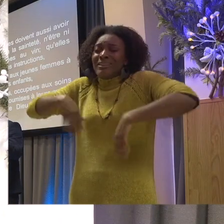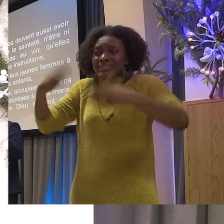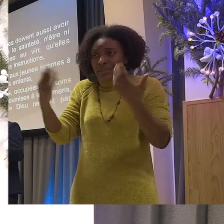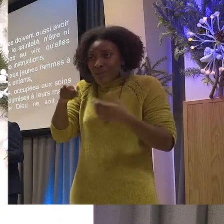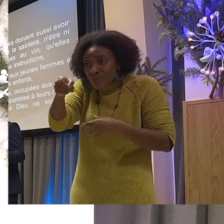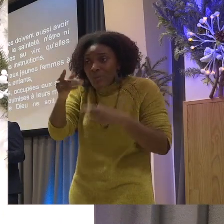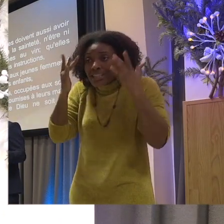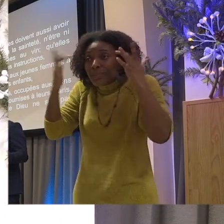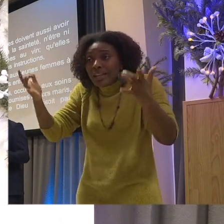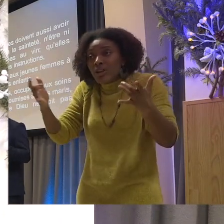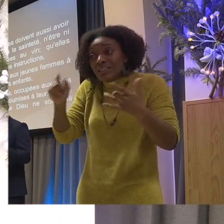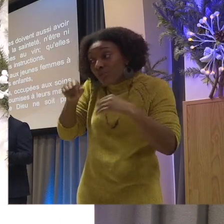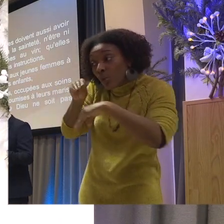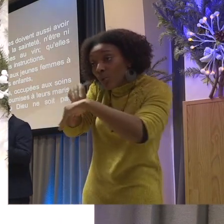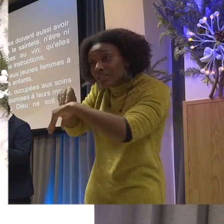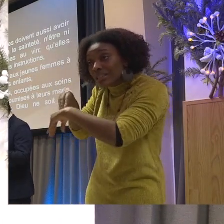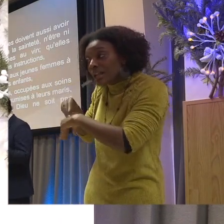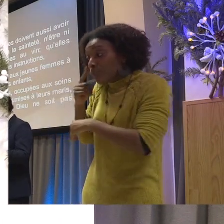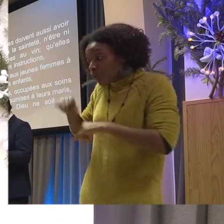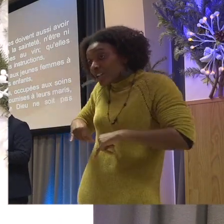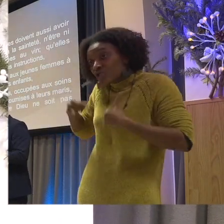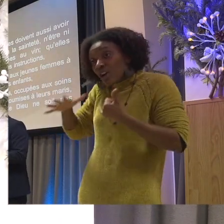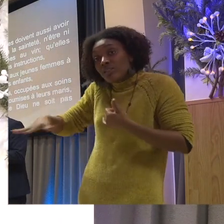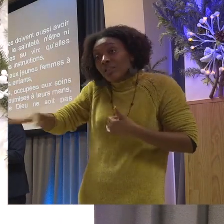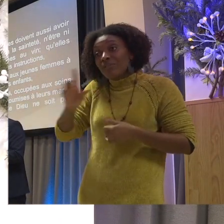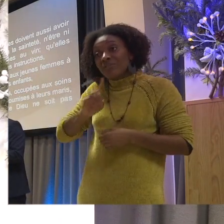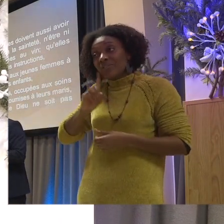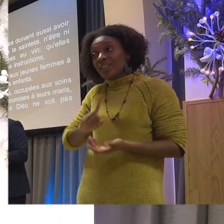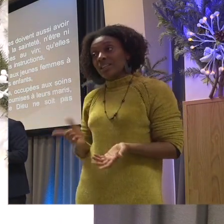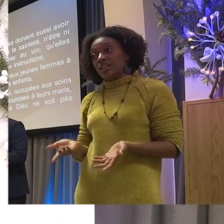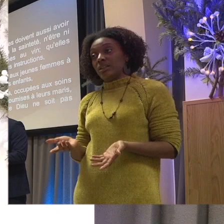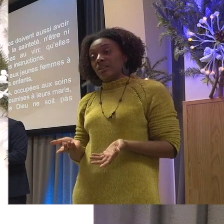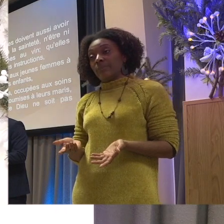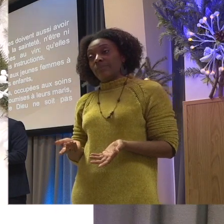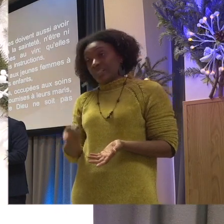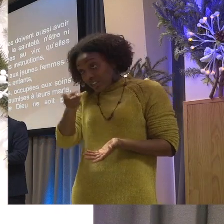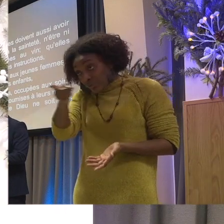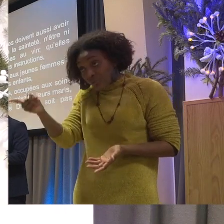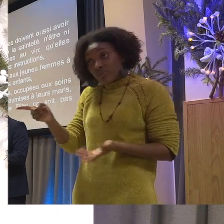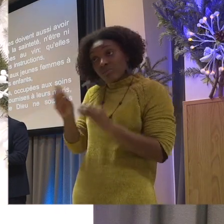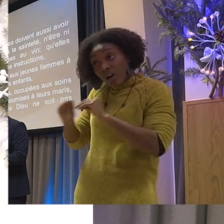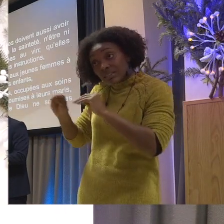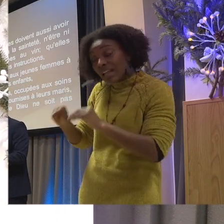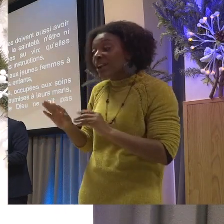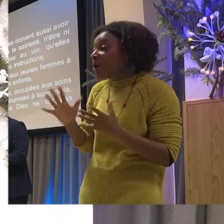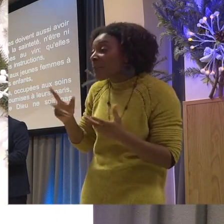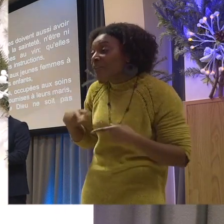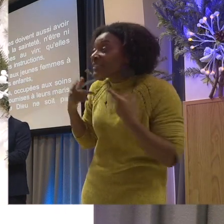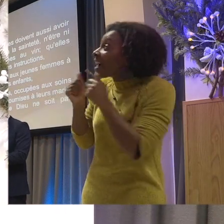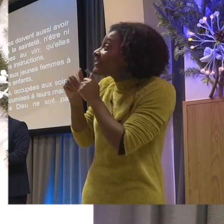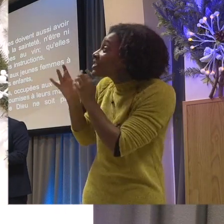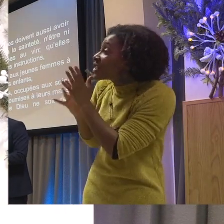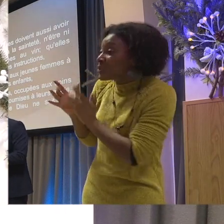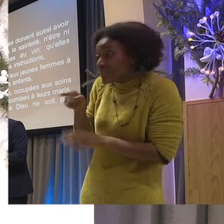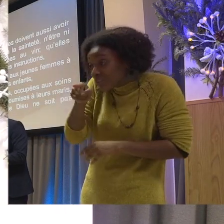fait vivre dans votre vie est là pour servir aux jeunes de cette église, pour que vous leur appreniez ce qu'est vivre selon le cœur de Dieu. Amen.